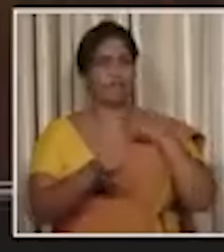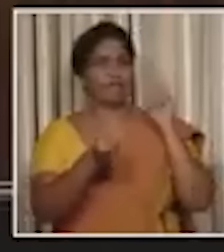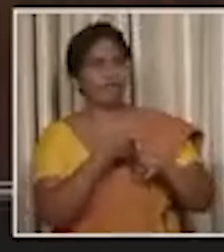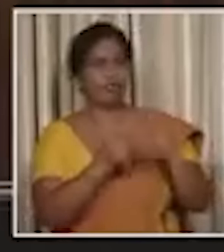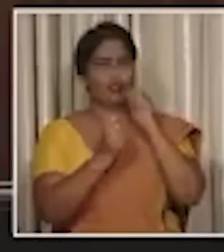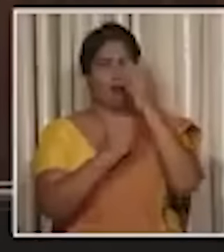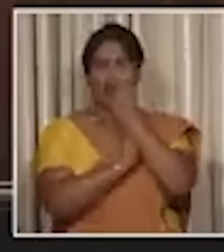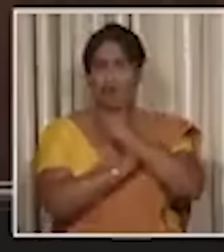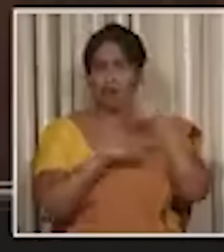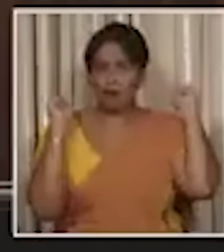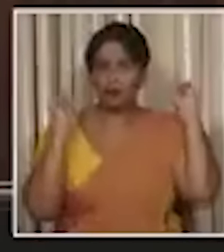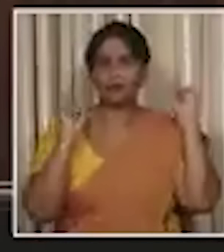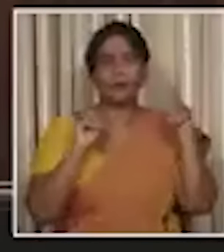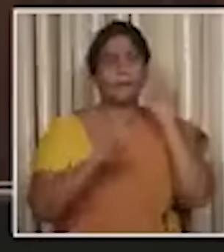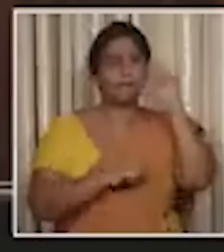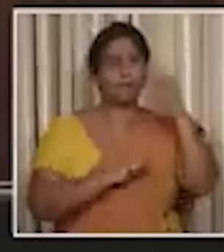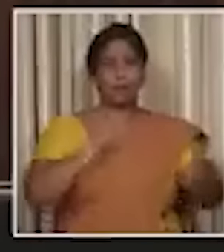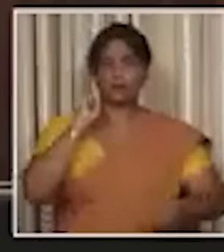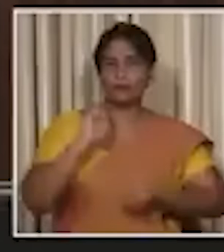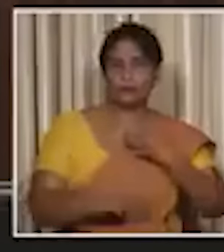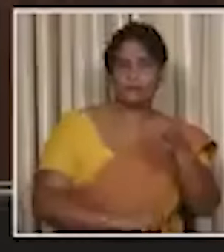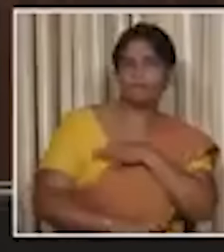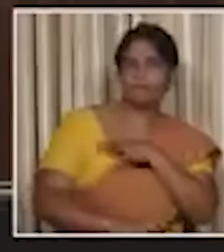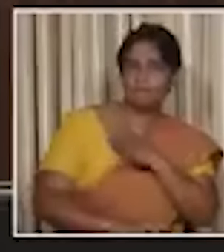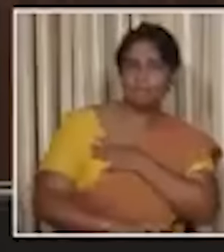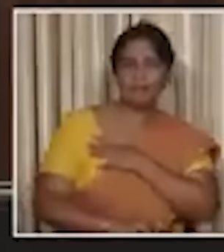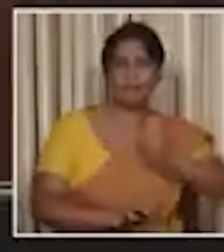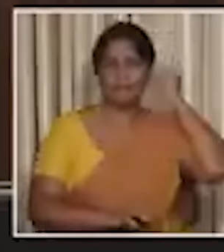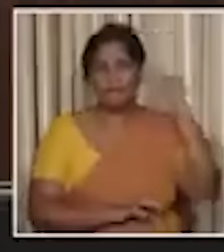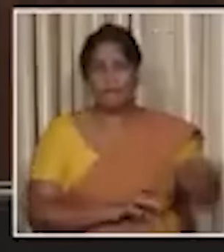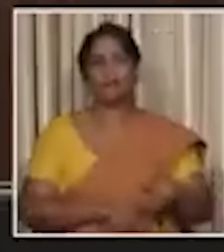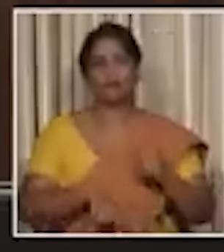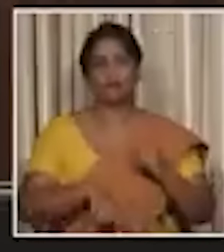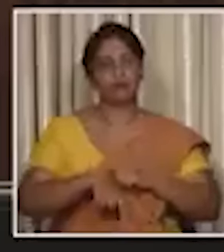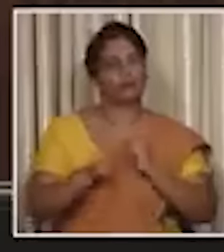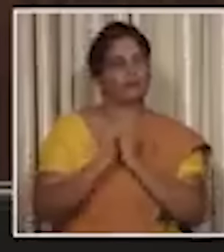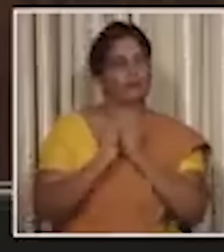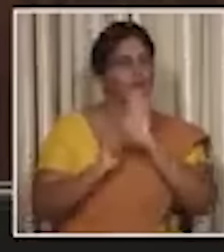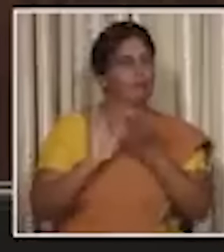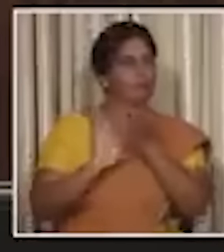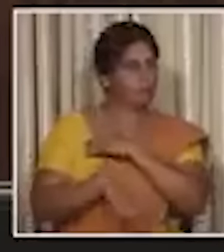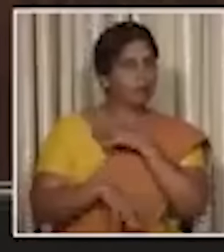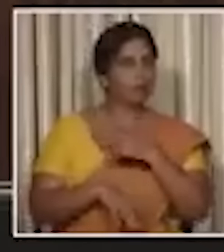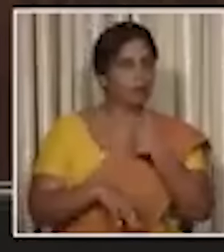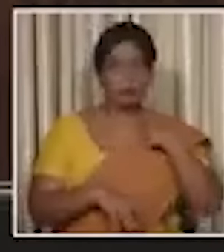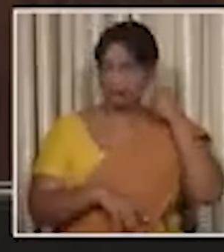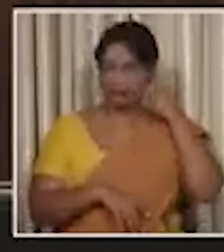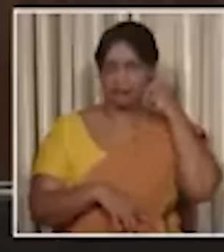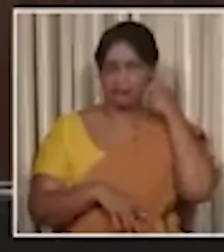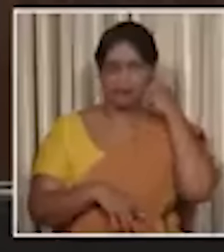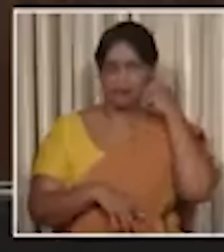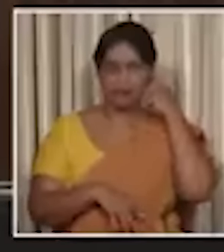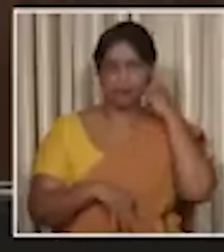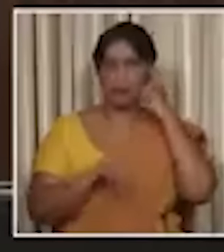தான் இயங்க வேண்டும். அதே போலவே சட்டம் தொடர்பாக